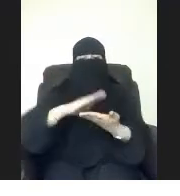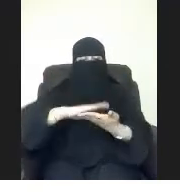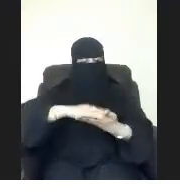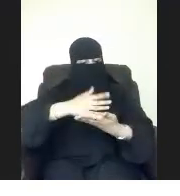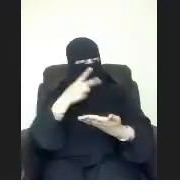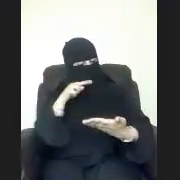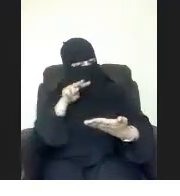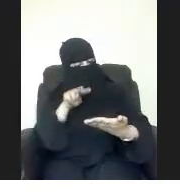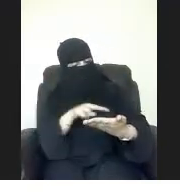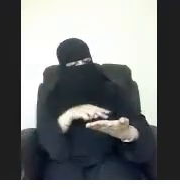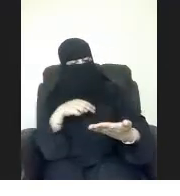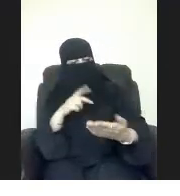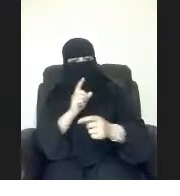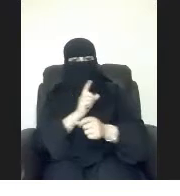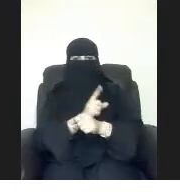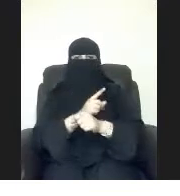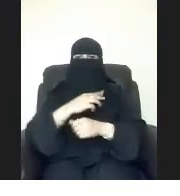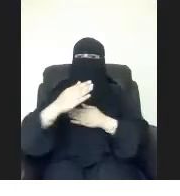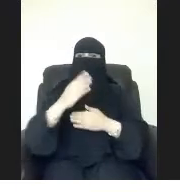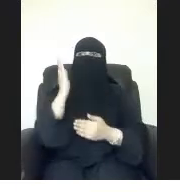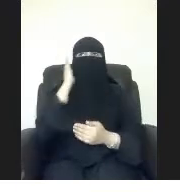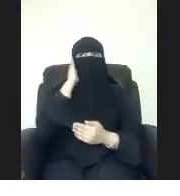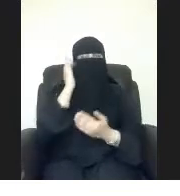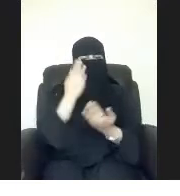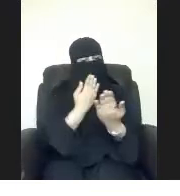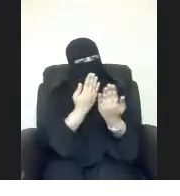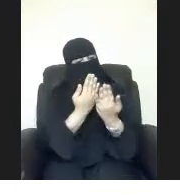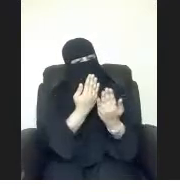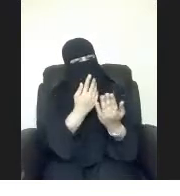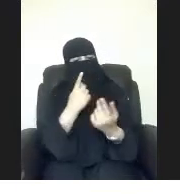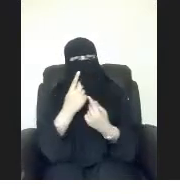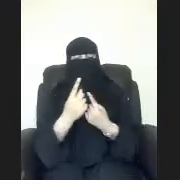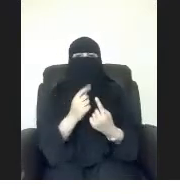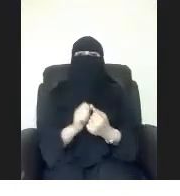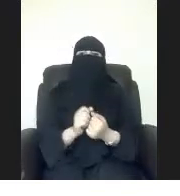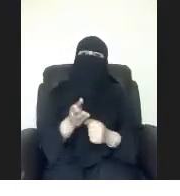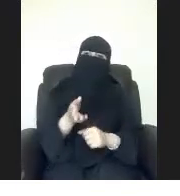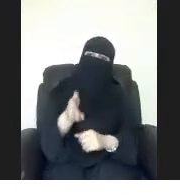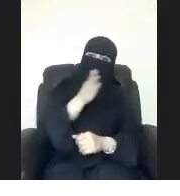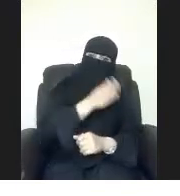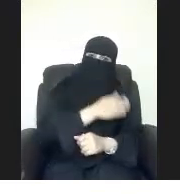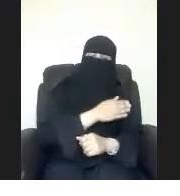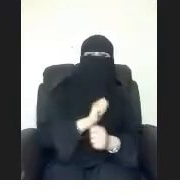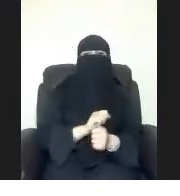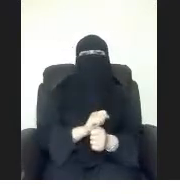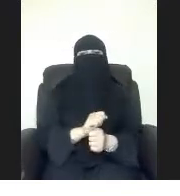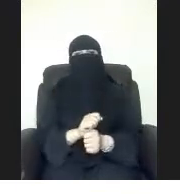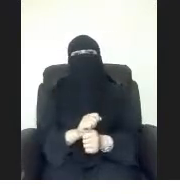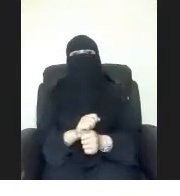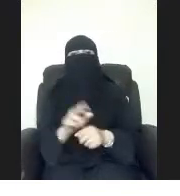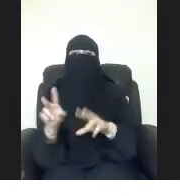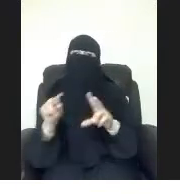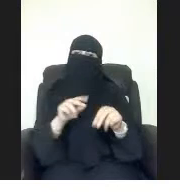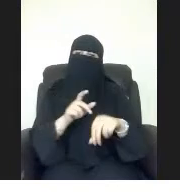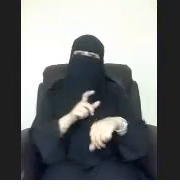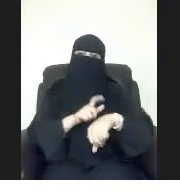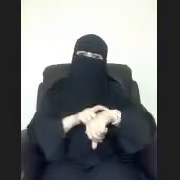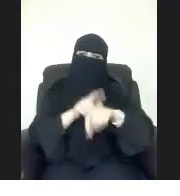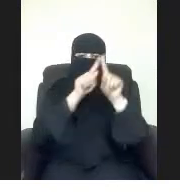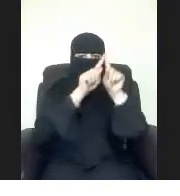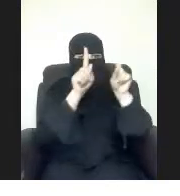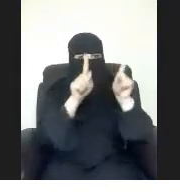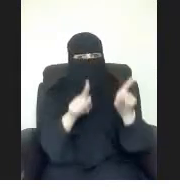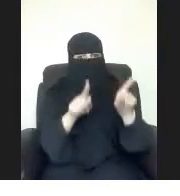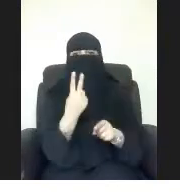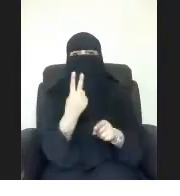الثاني هو النموذج غير المتزامن، وهو التواصل غير الفوري والذي يحدث من خلال استخدام لوحات